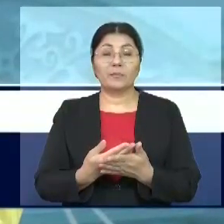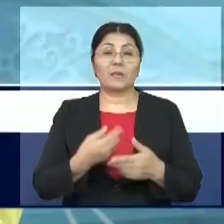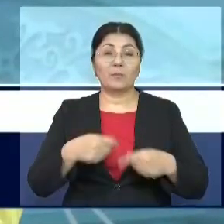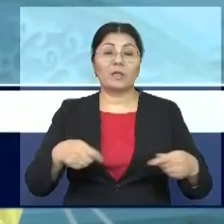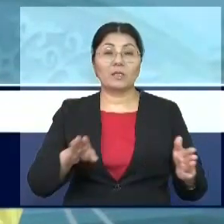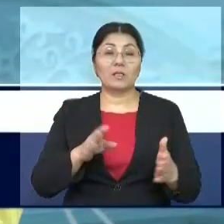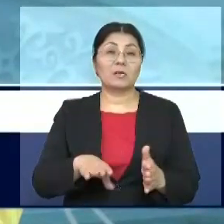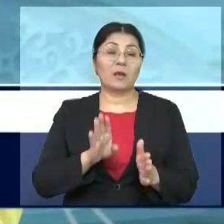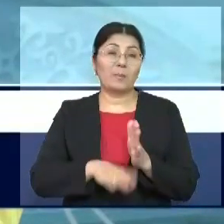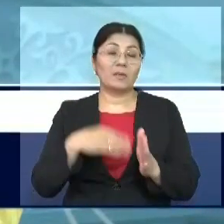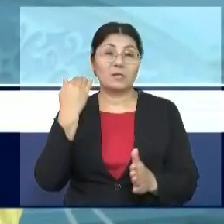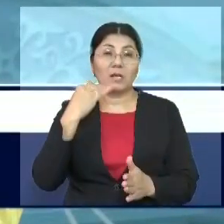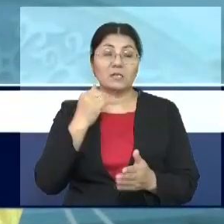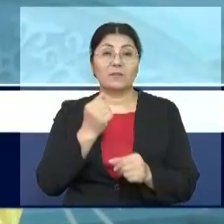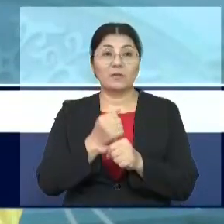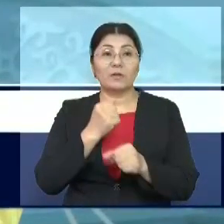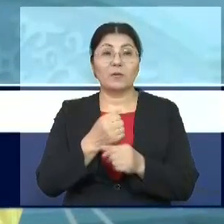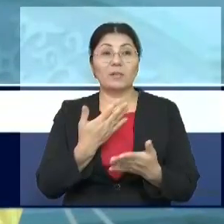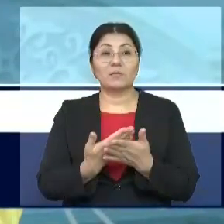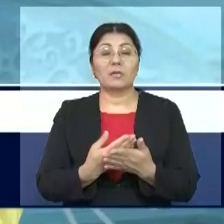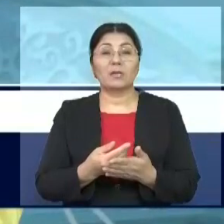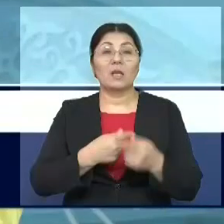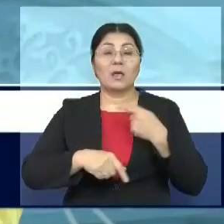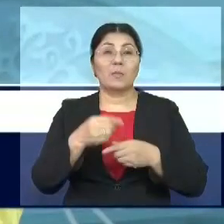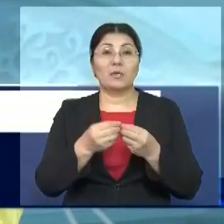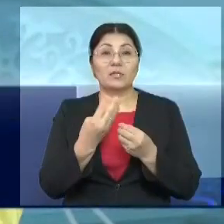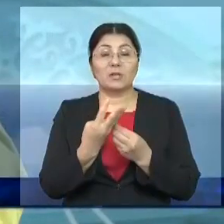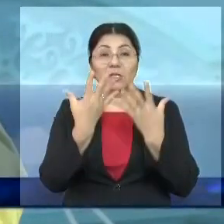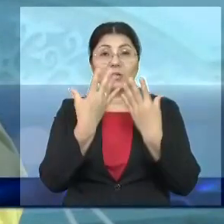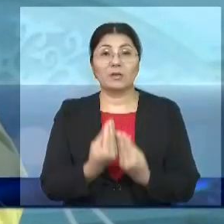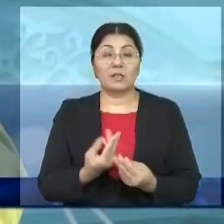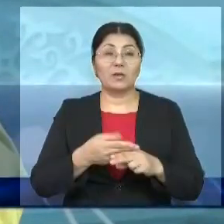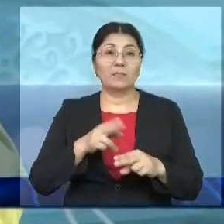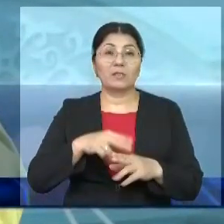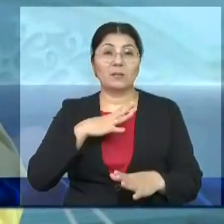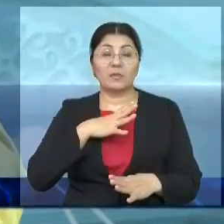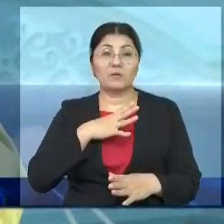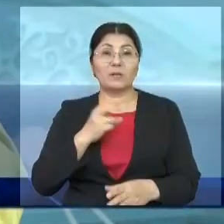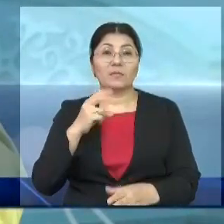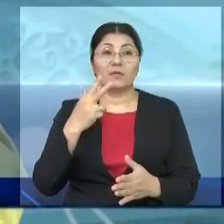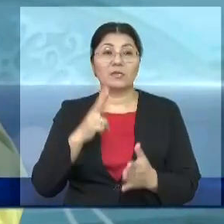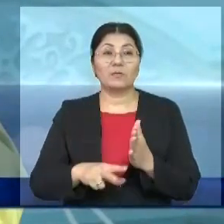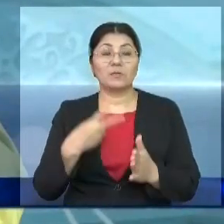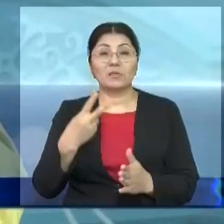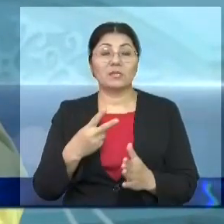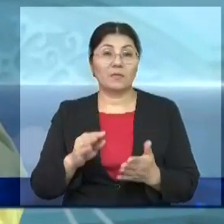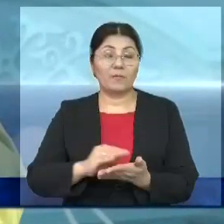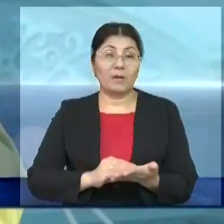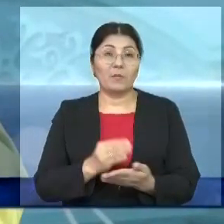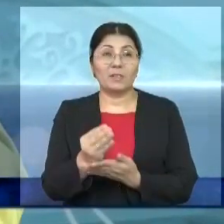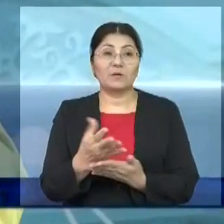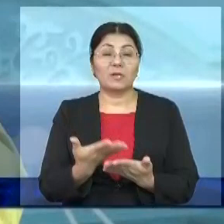некачественного товара, отказ в возврате или замене товара в течение 14 дней. В этой сфере поступило 282 обращения. При